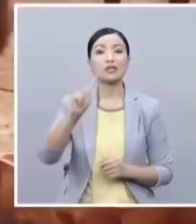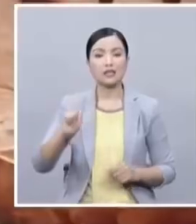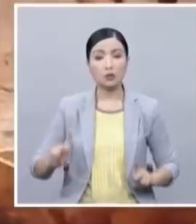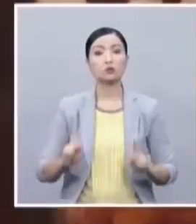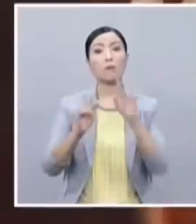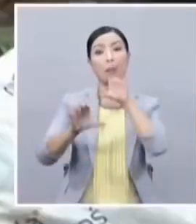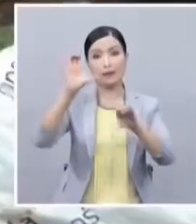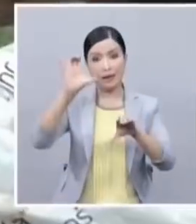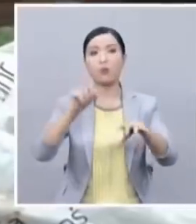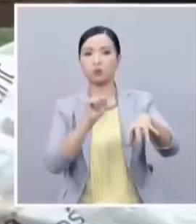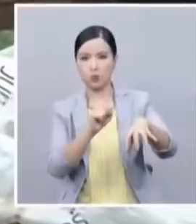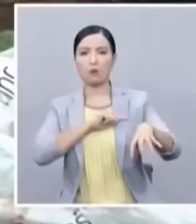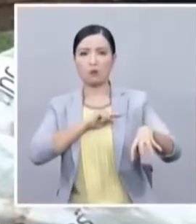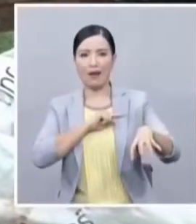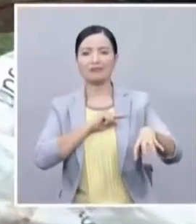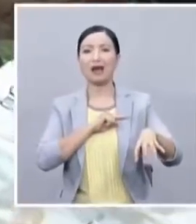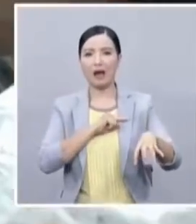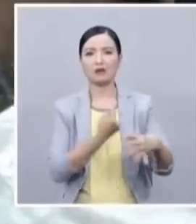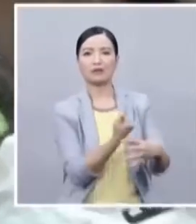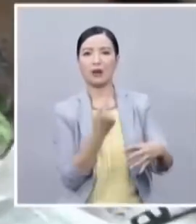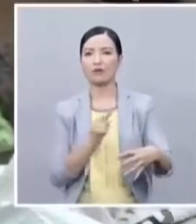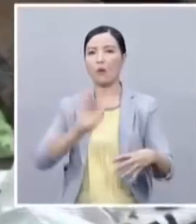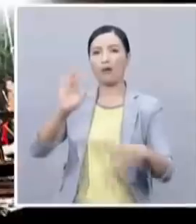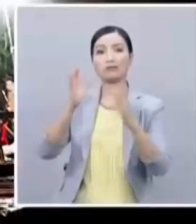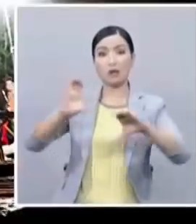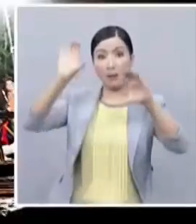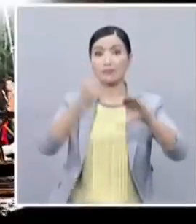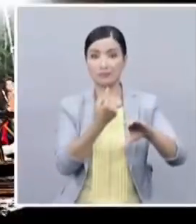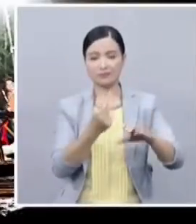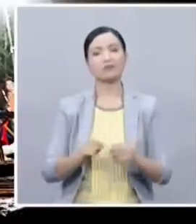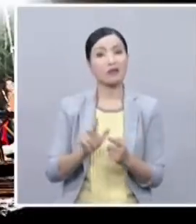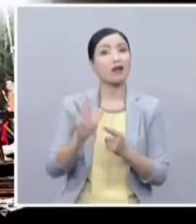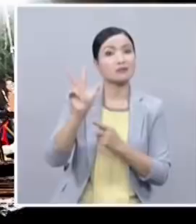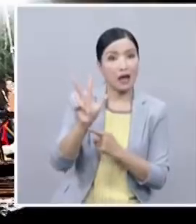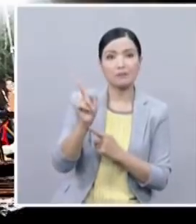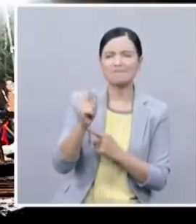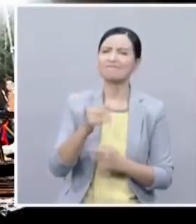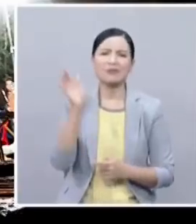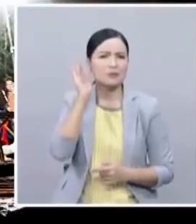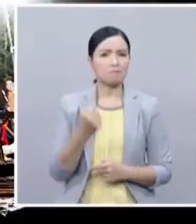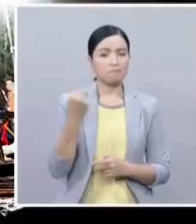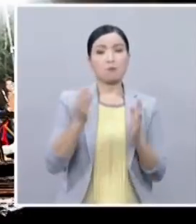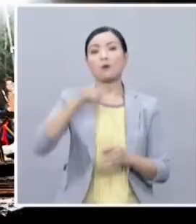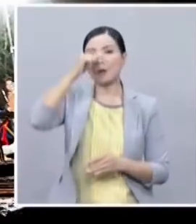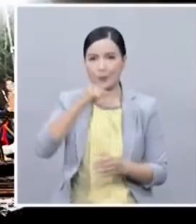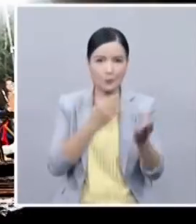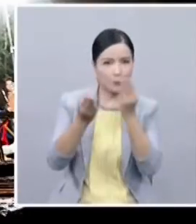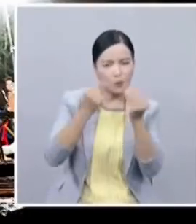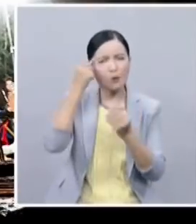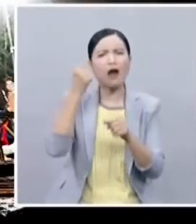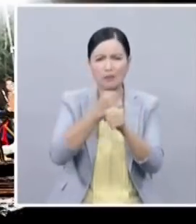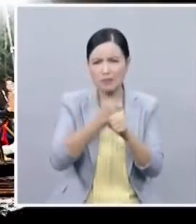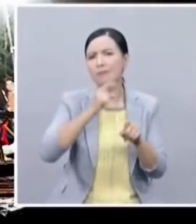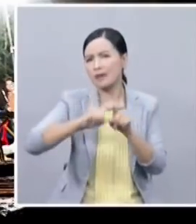อบนะครับแทนในนามของรัฐบาลนะครับเรื่องที่3ผมเชื่อมั่นว่าวันนี้คนไทยก็ได้เรียนรู้ว่าการทำงานใดก็ต